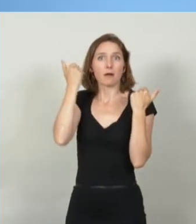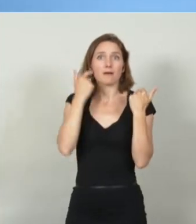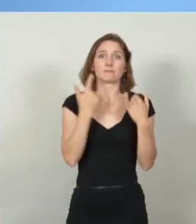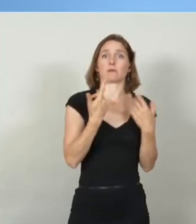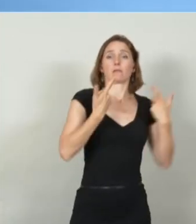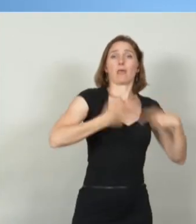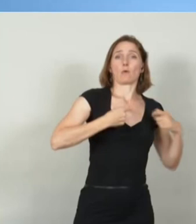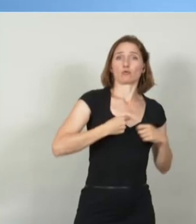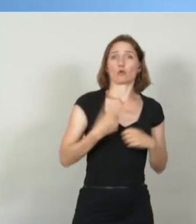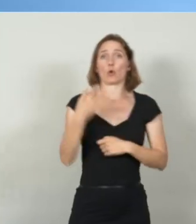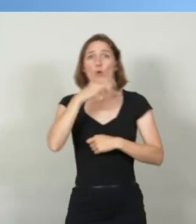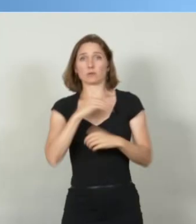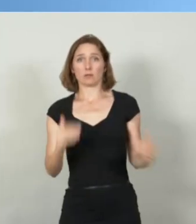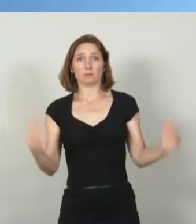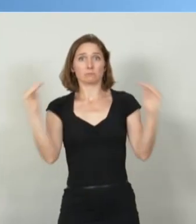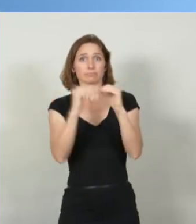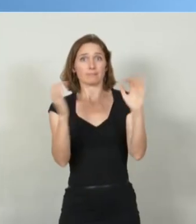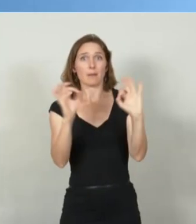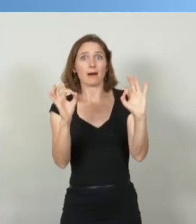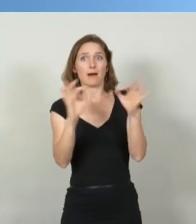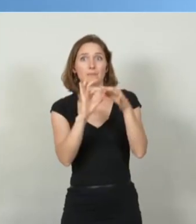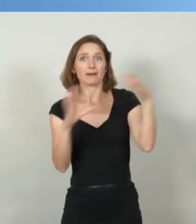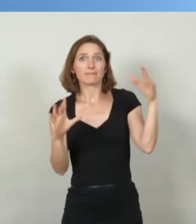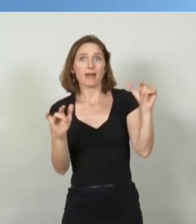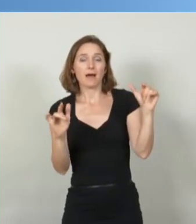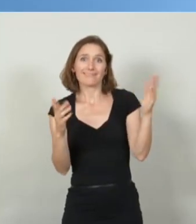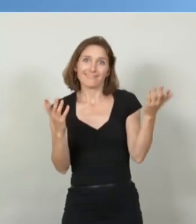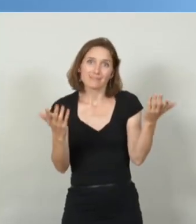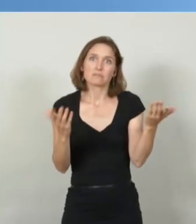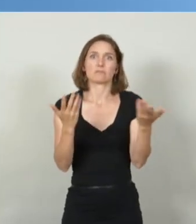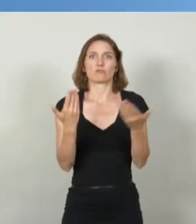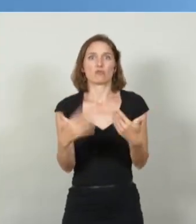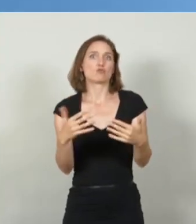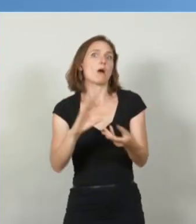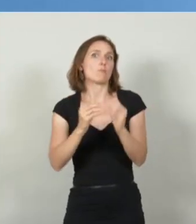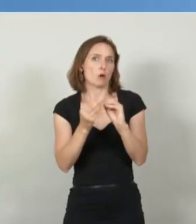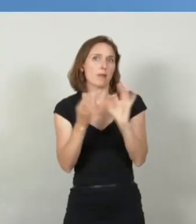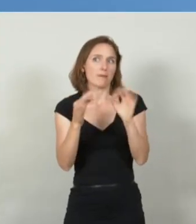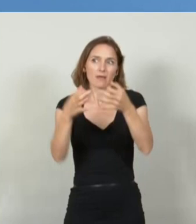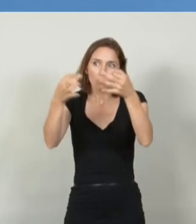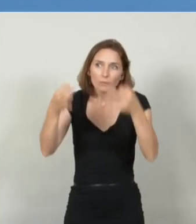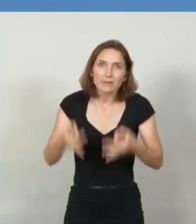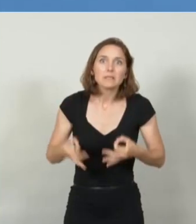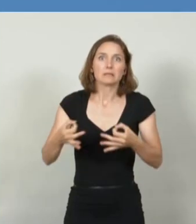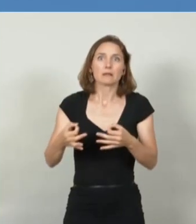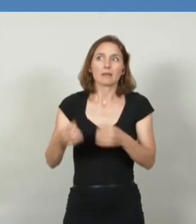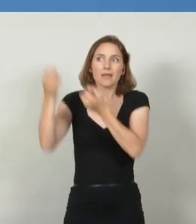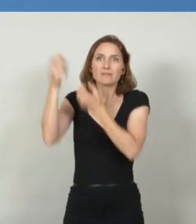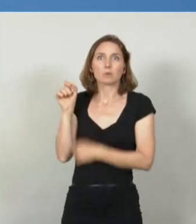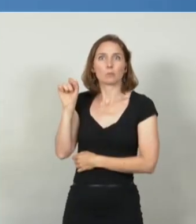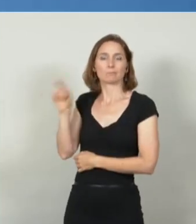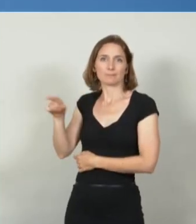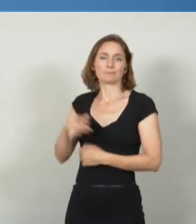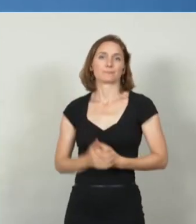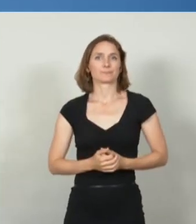recettes je trouve que c'est déjà un premier gros problème sur les grandes lignes du financement de cette année capitale verte concernant